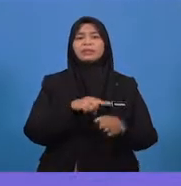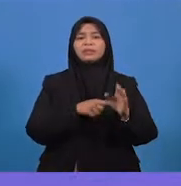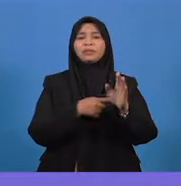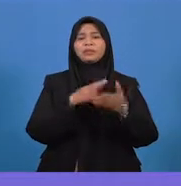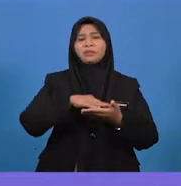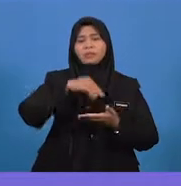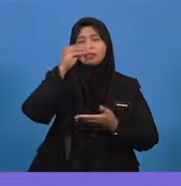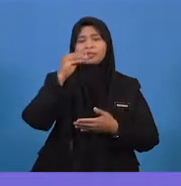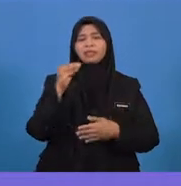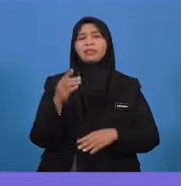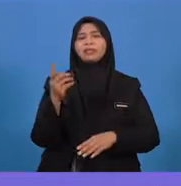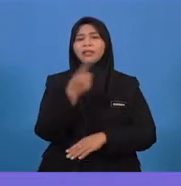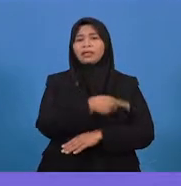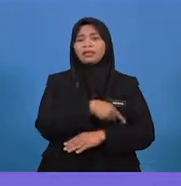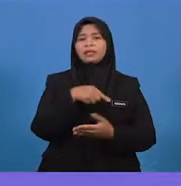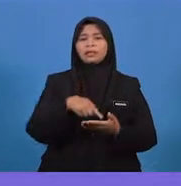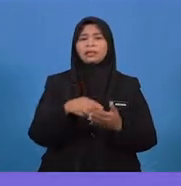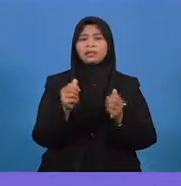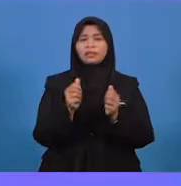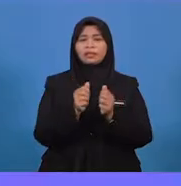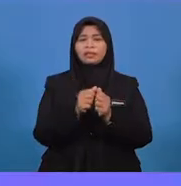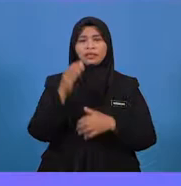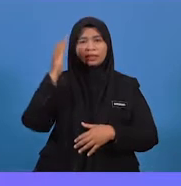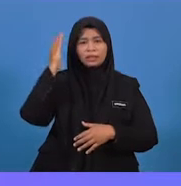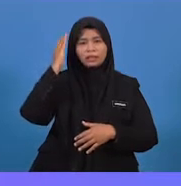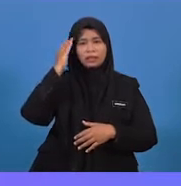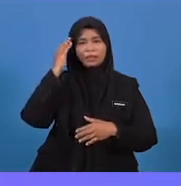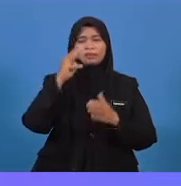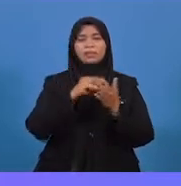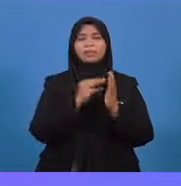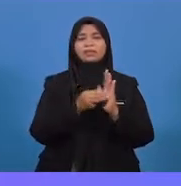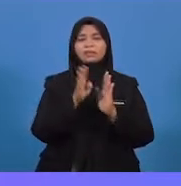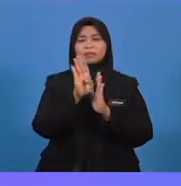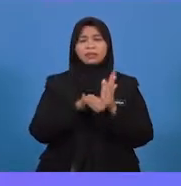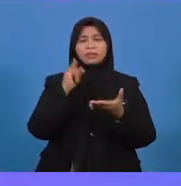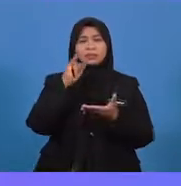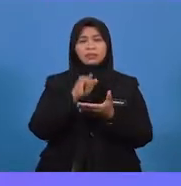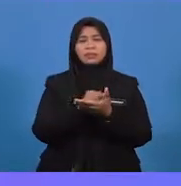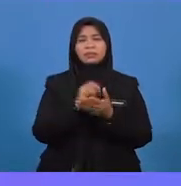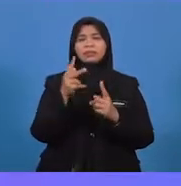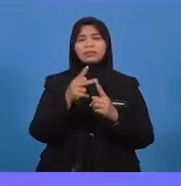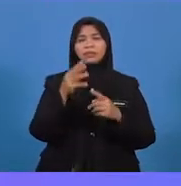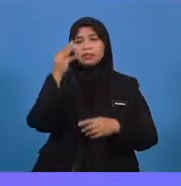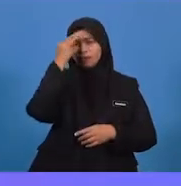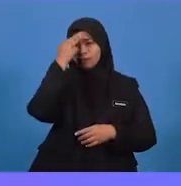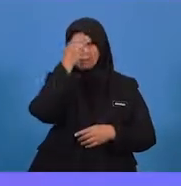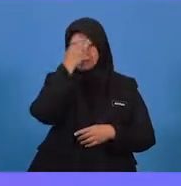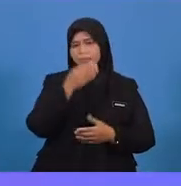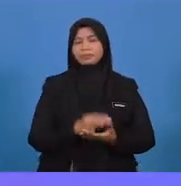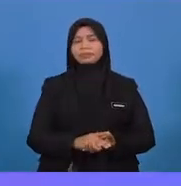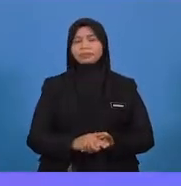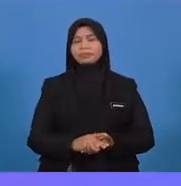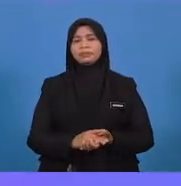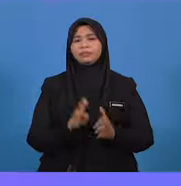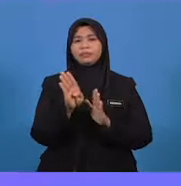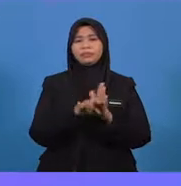mulakan pembelajaran pada hari ini dengan mengetahui maksud beriman kepada malaikat.